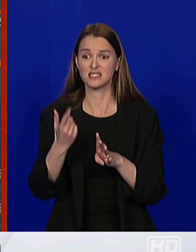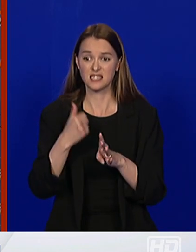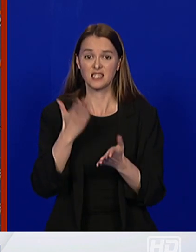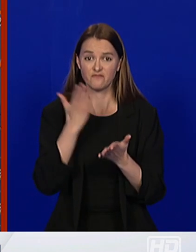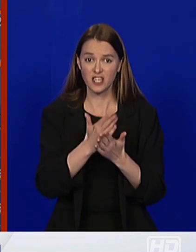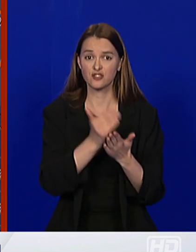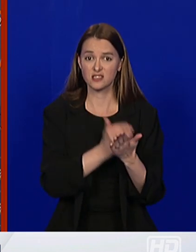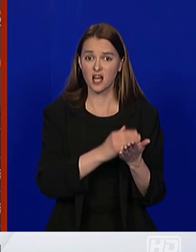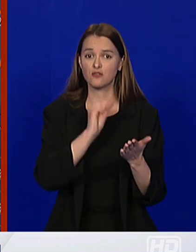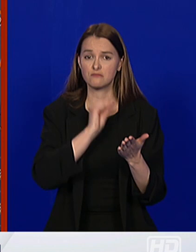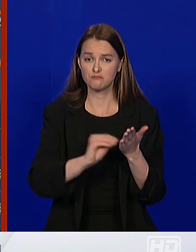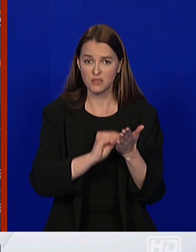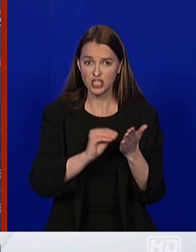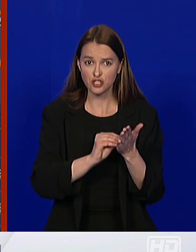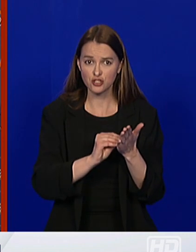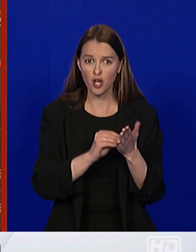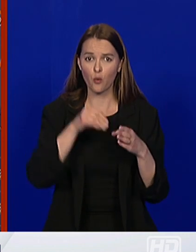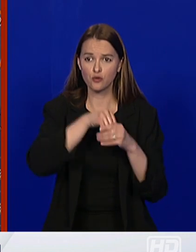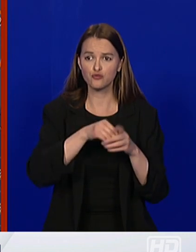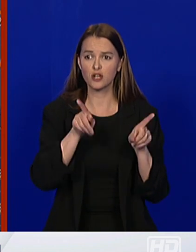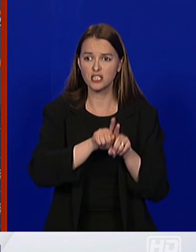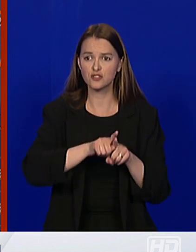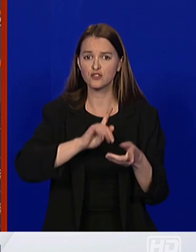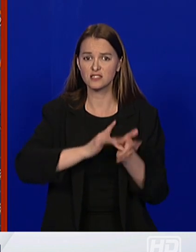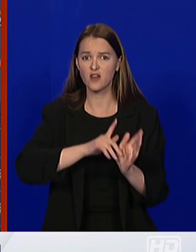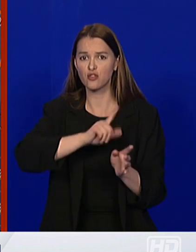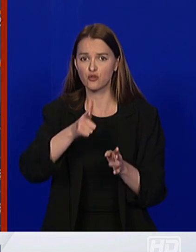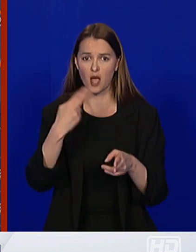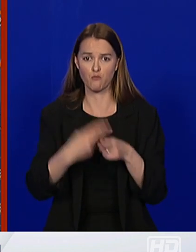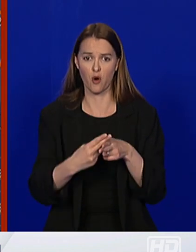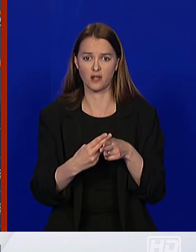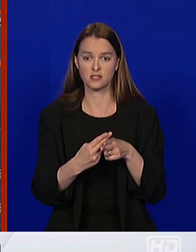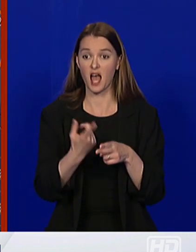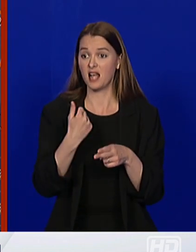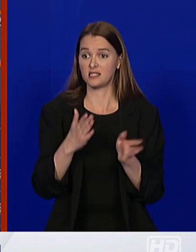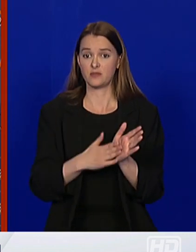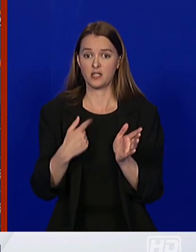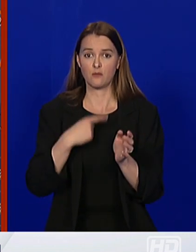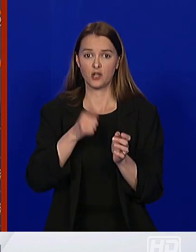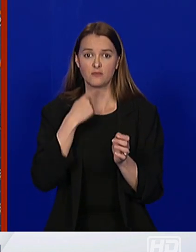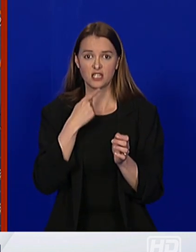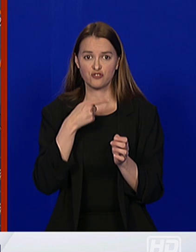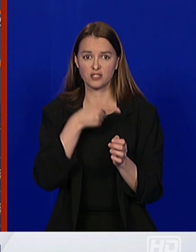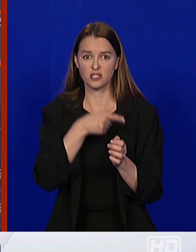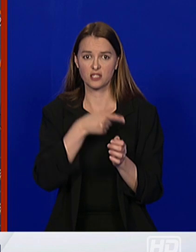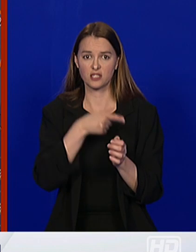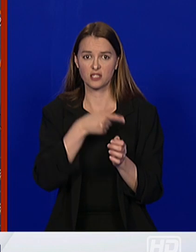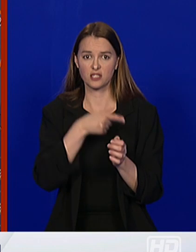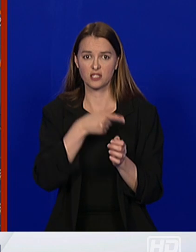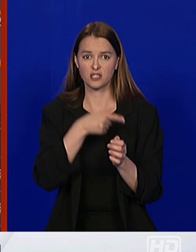prije donositi sve mjere, s time da moram reći, recimo, da mjera samoizolacije nije do sada bila